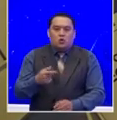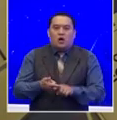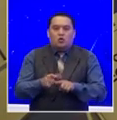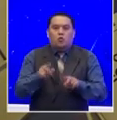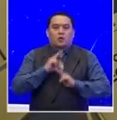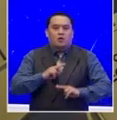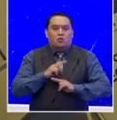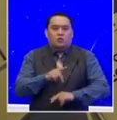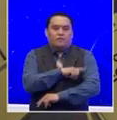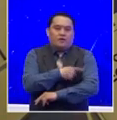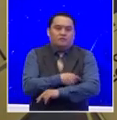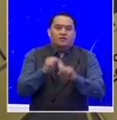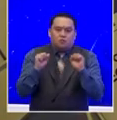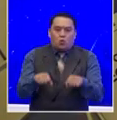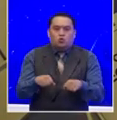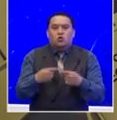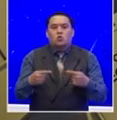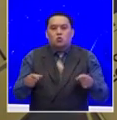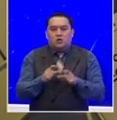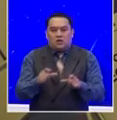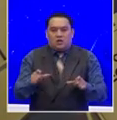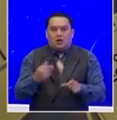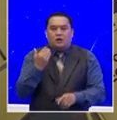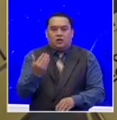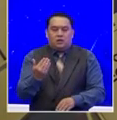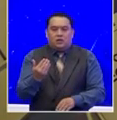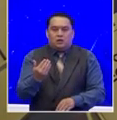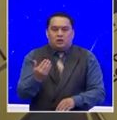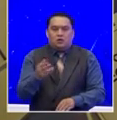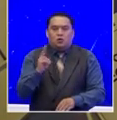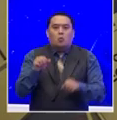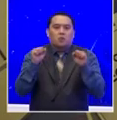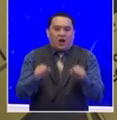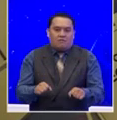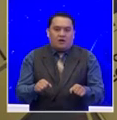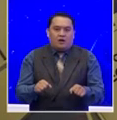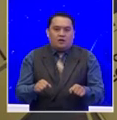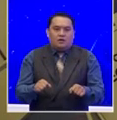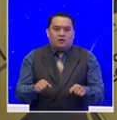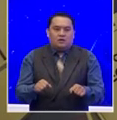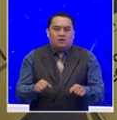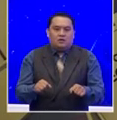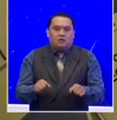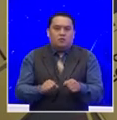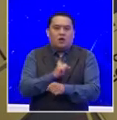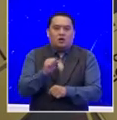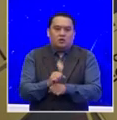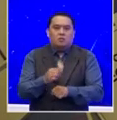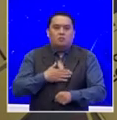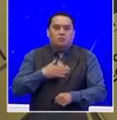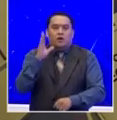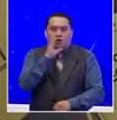по работе, медики, возможно, еще кто-либо другие люди, они, кто имеет право пересекать блокпосты, наоборот,